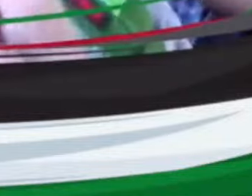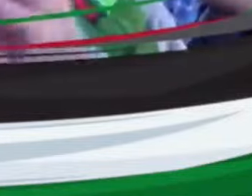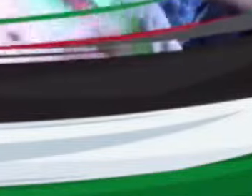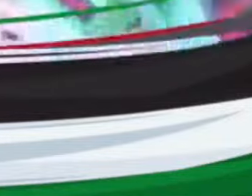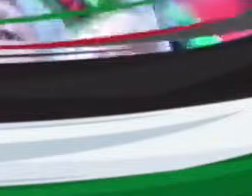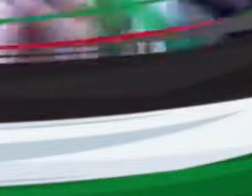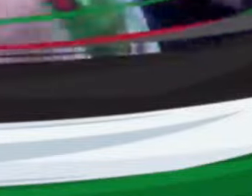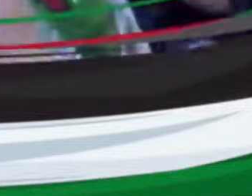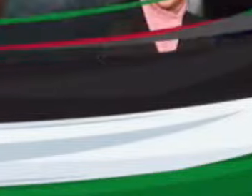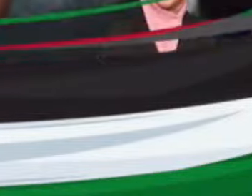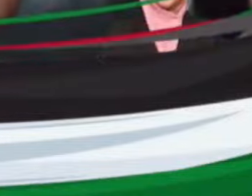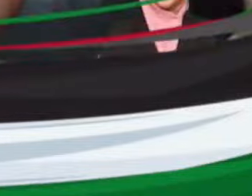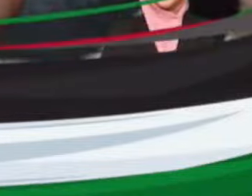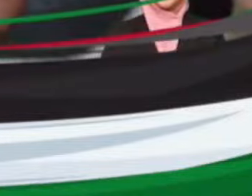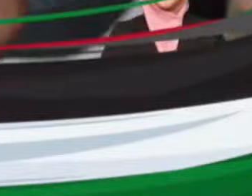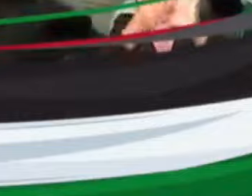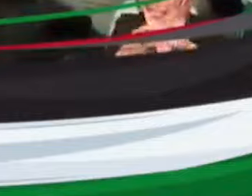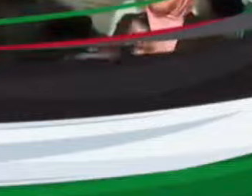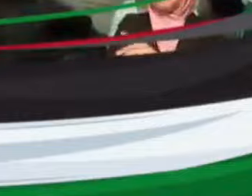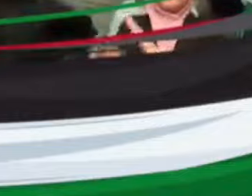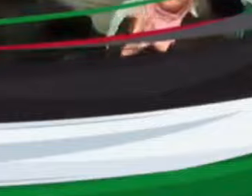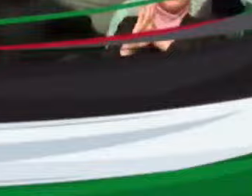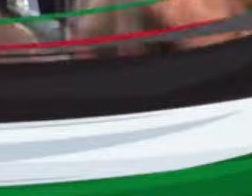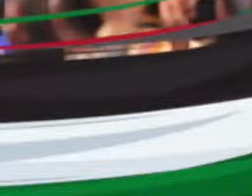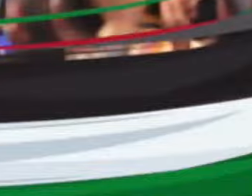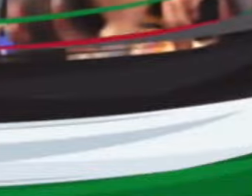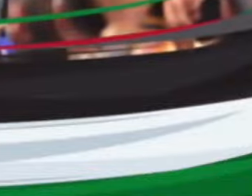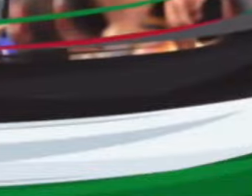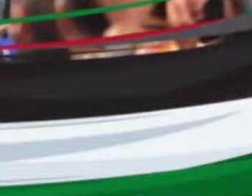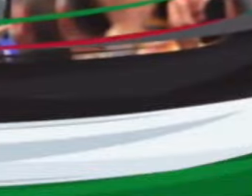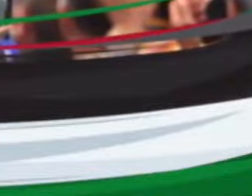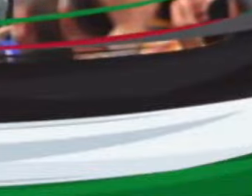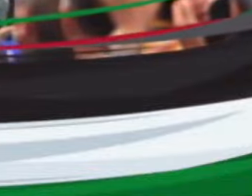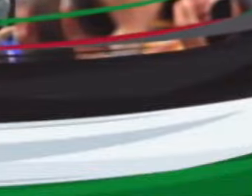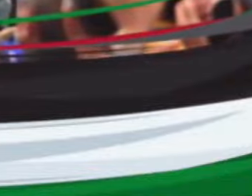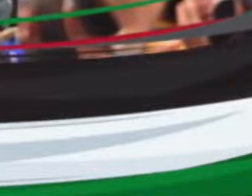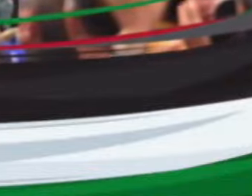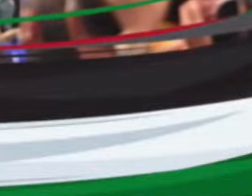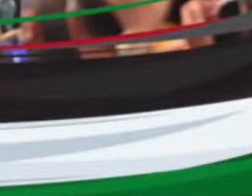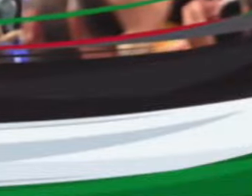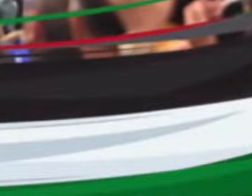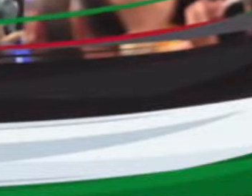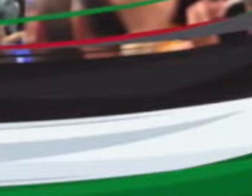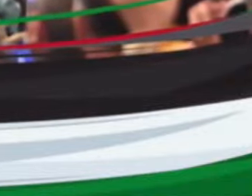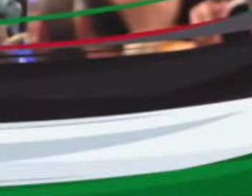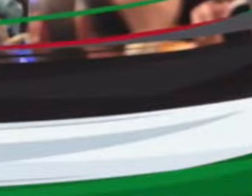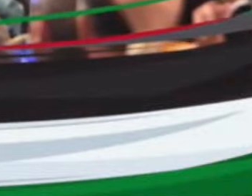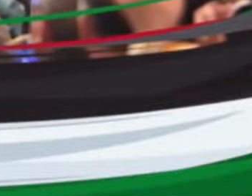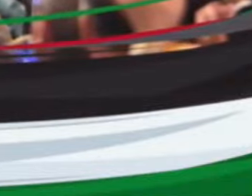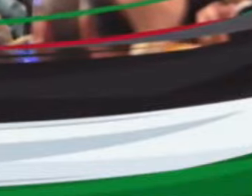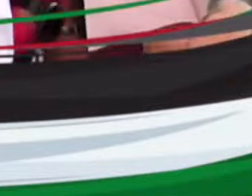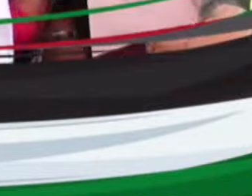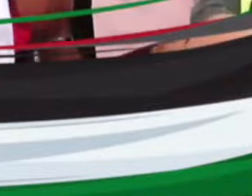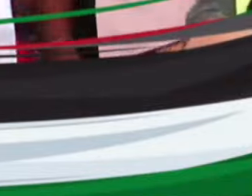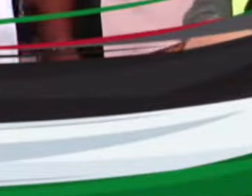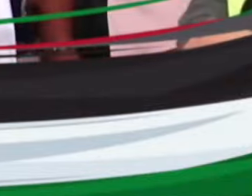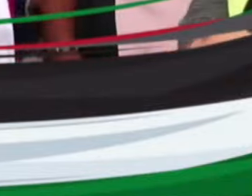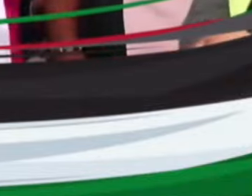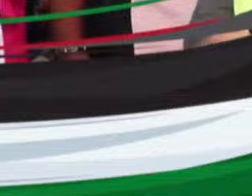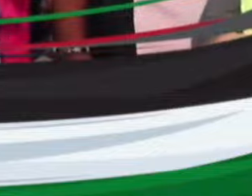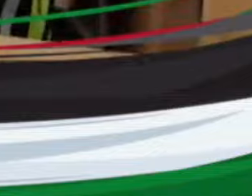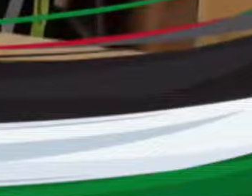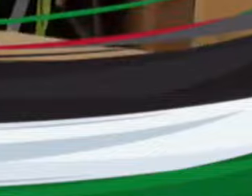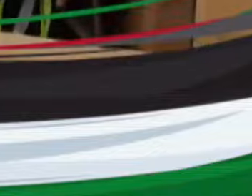dan bersedekah untuk meringankan beban rakan-rakan kita di Palestin. Saya mahu Malaysia terletak di